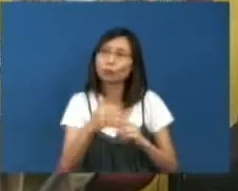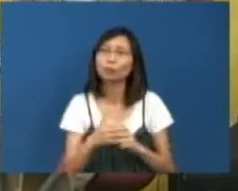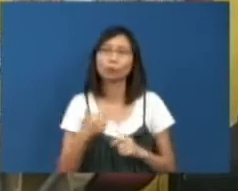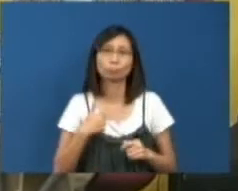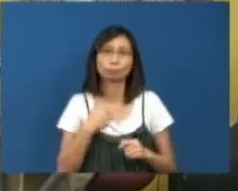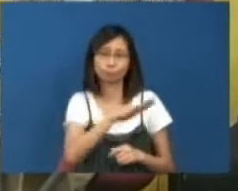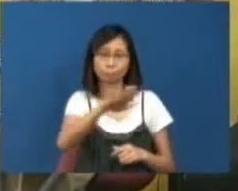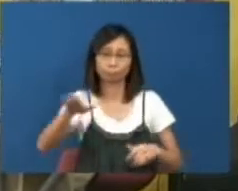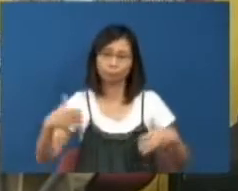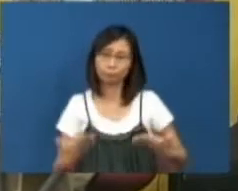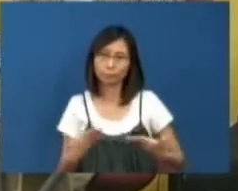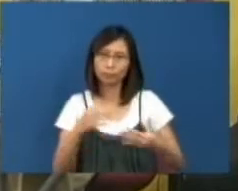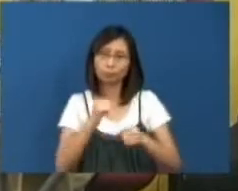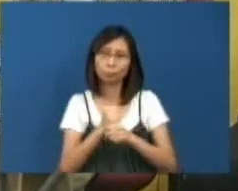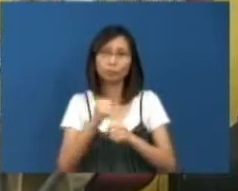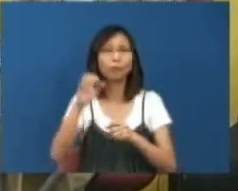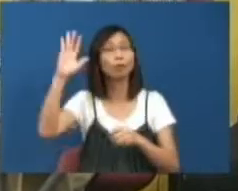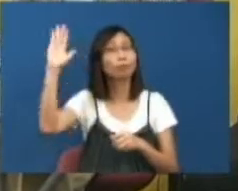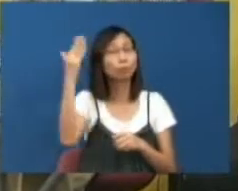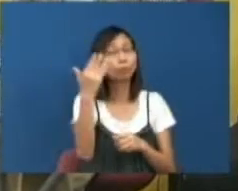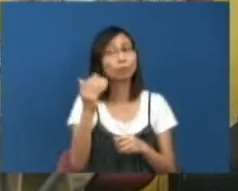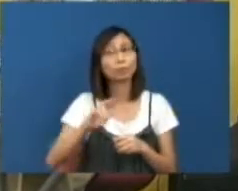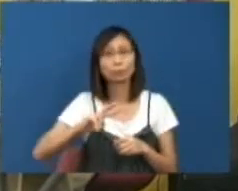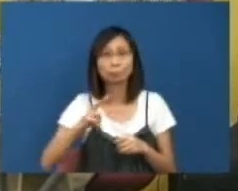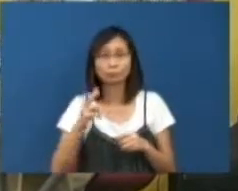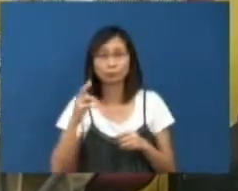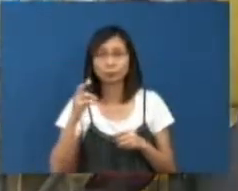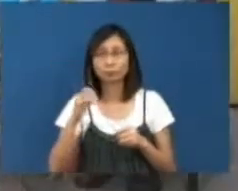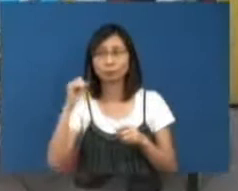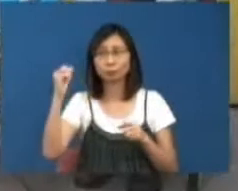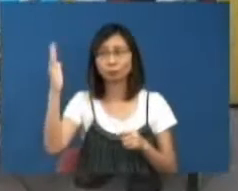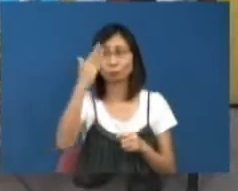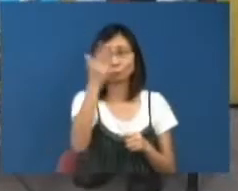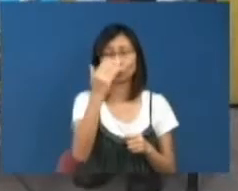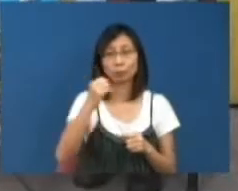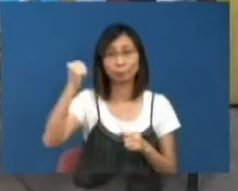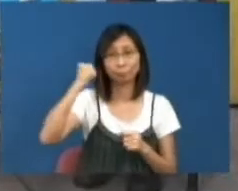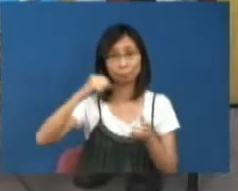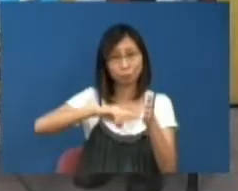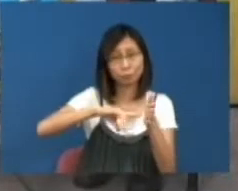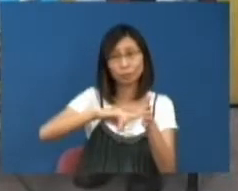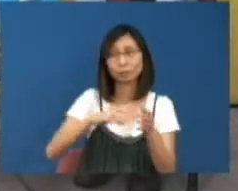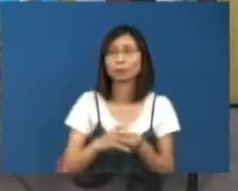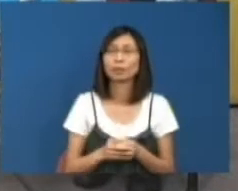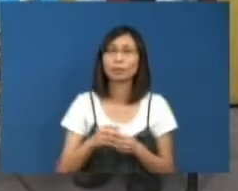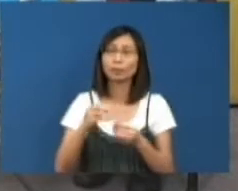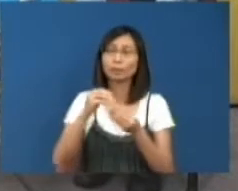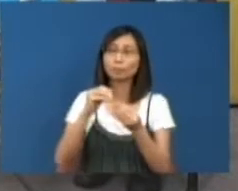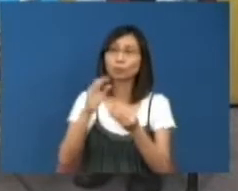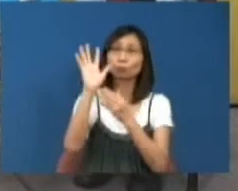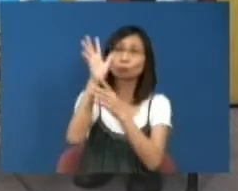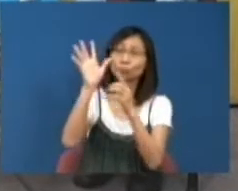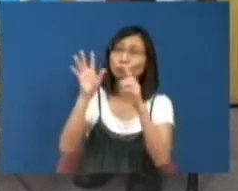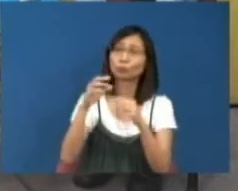個風力發電機嘅研發嘅時候咧，因為我而家用呢個風力發電機咧，嗰啲掌葉係相當即